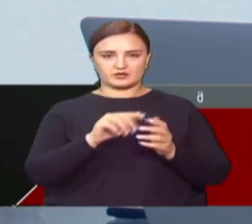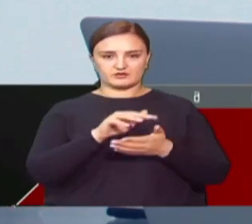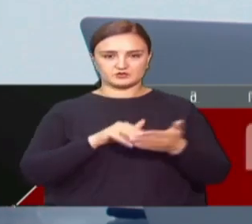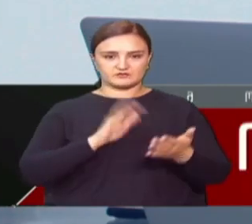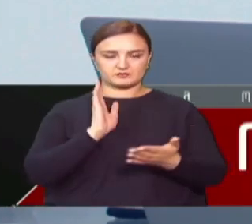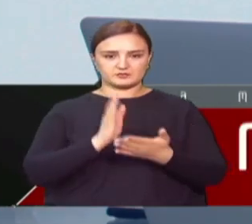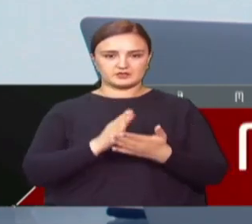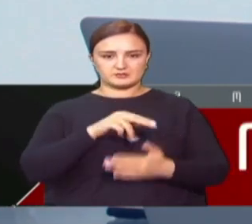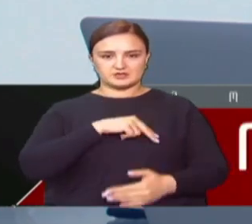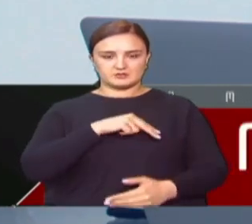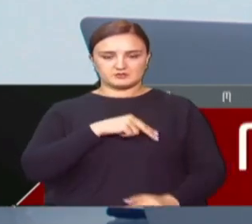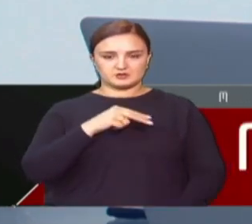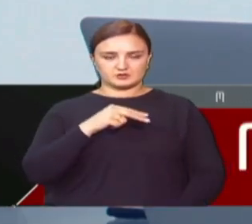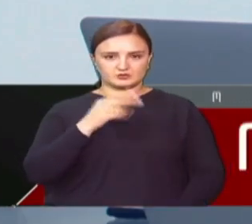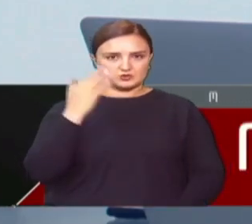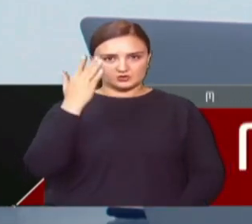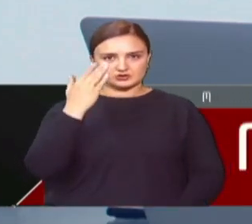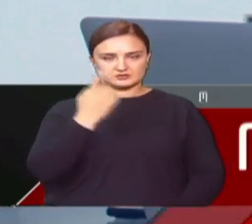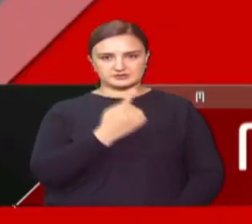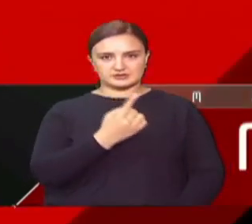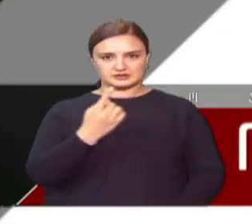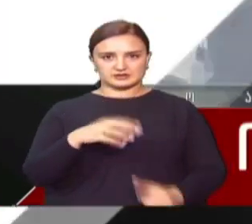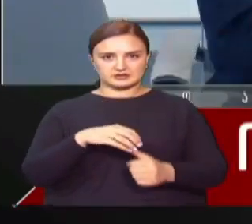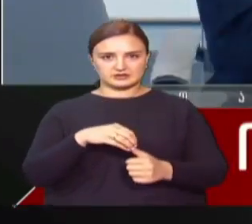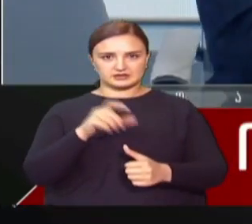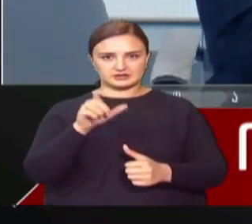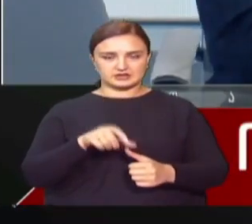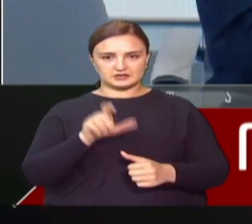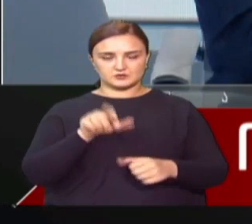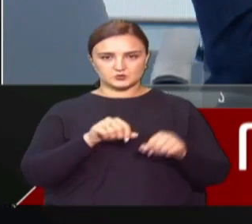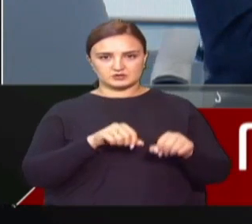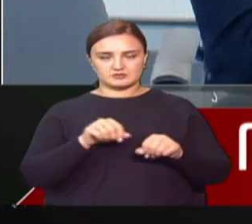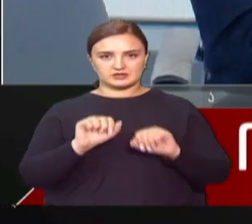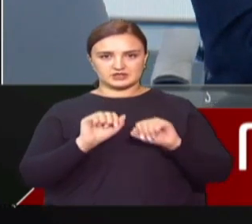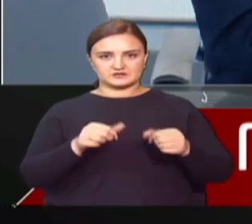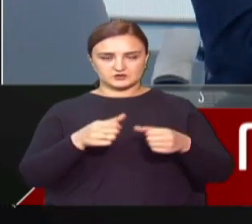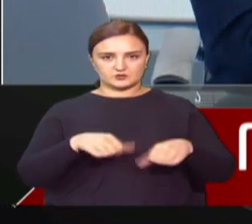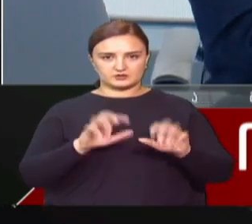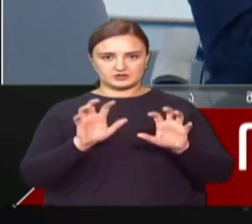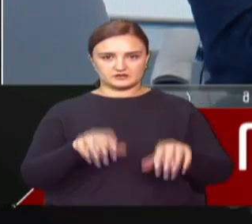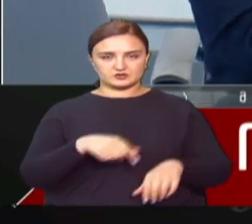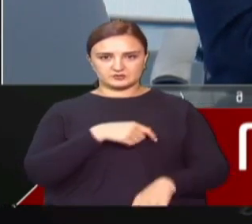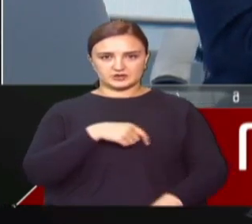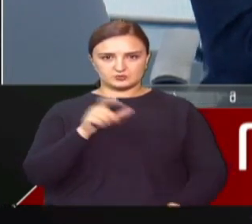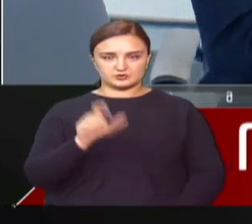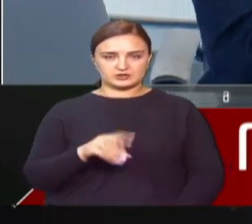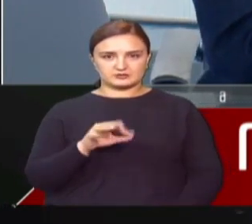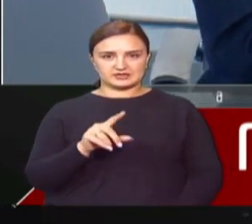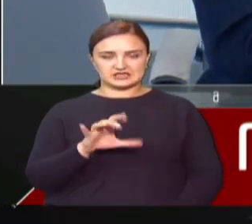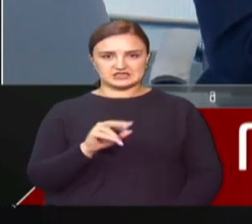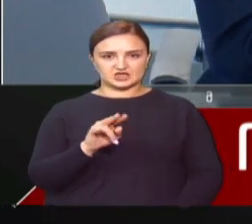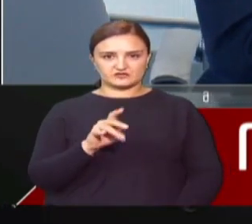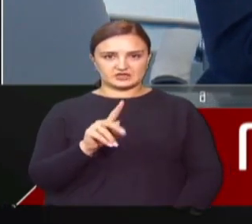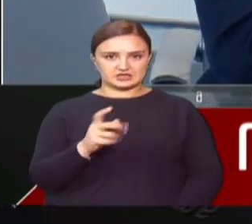Pirdapir etershi saparlamento umravlesobis ert-erti lideri adamianes uplebadadatsis komitetis tavjdomari deputati Mikhail Sargvelaze shemogvirta. Gamarjoba batono Mikhail,